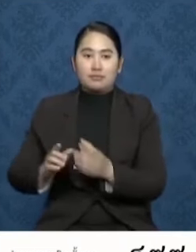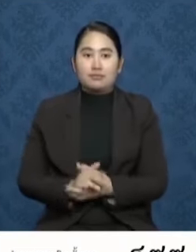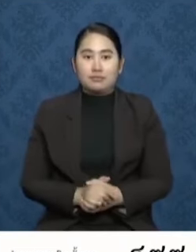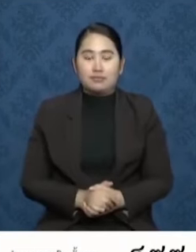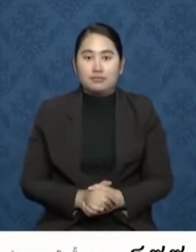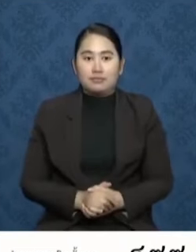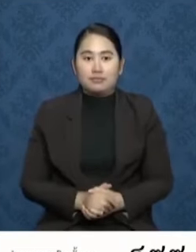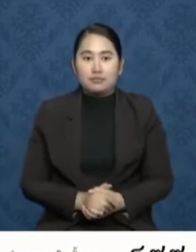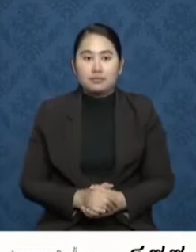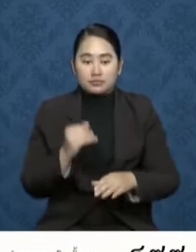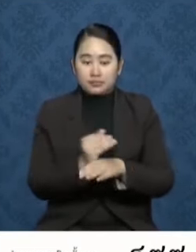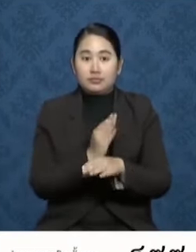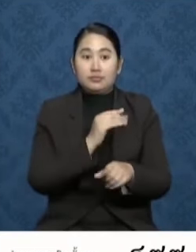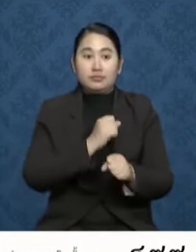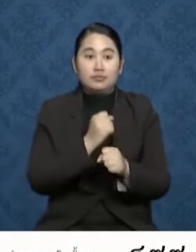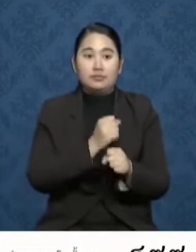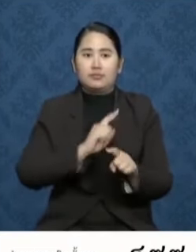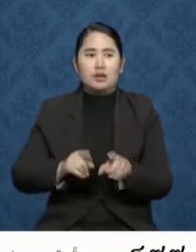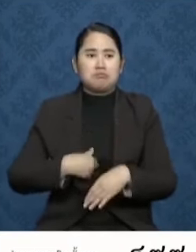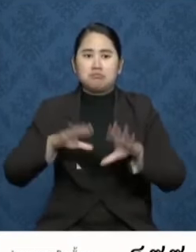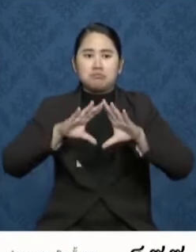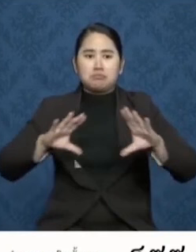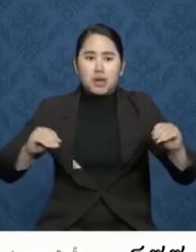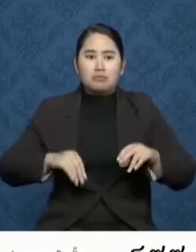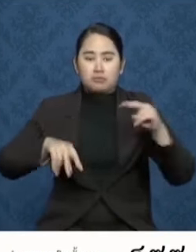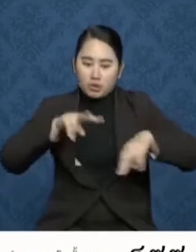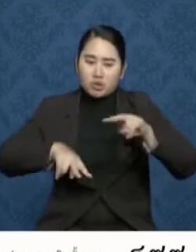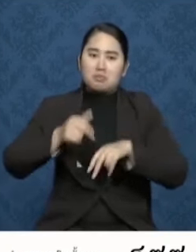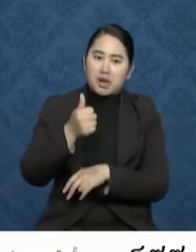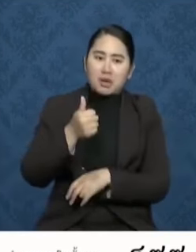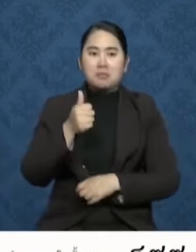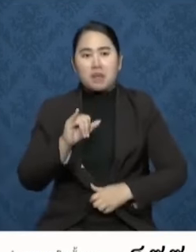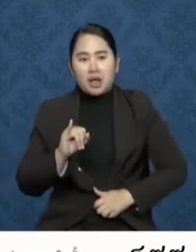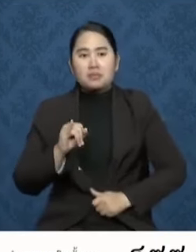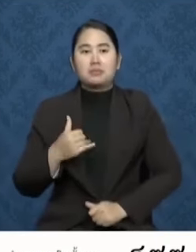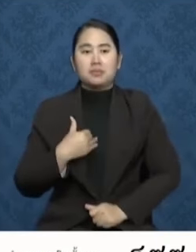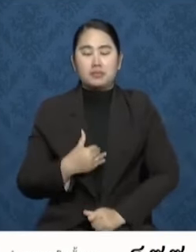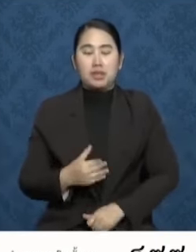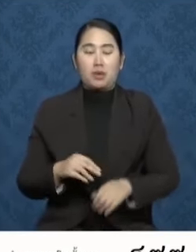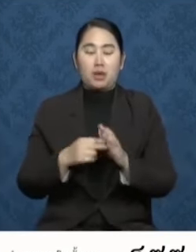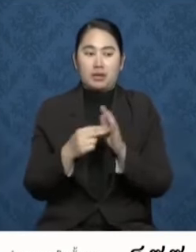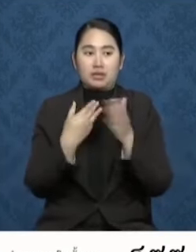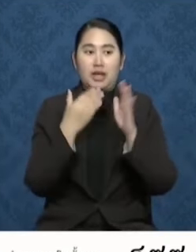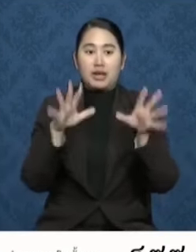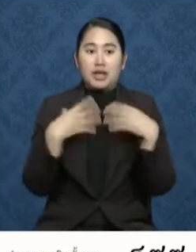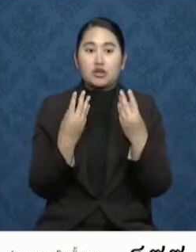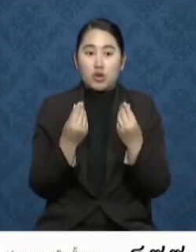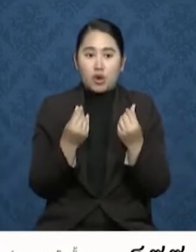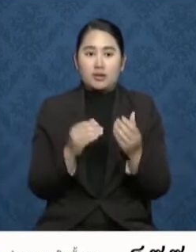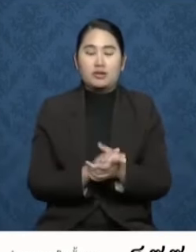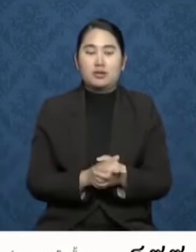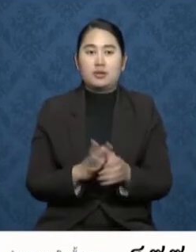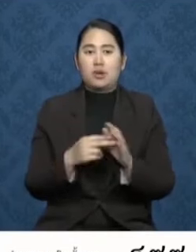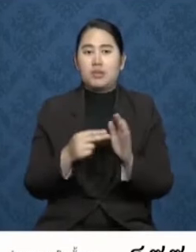มันธุรกิจเหล่านี้เหมือนอยู่ในแดนสนทยาครับตรวจสอบได้บ้างไม่ได้บ้างว่ามันมีรายได้เท่าไหร่เป็น